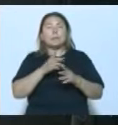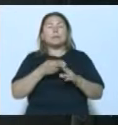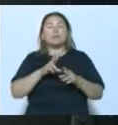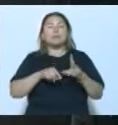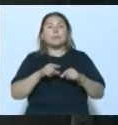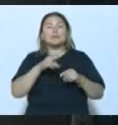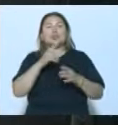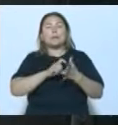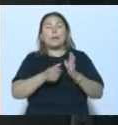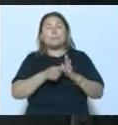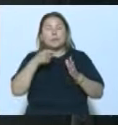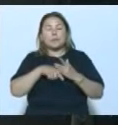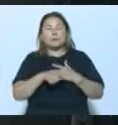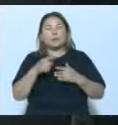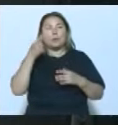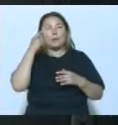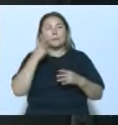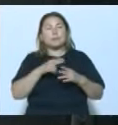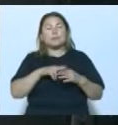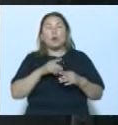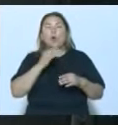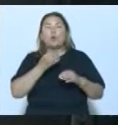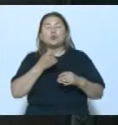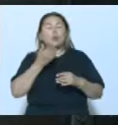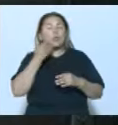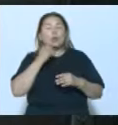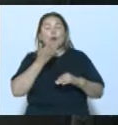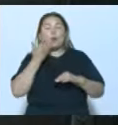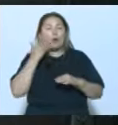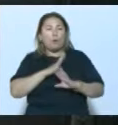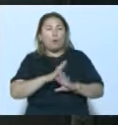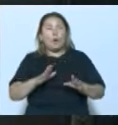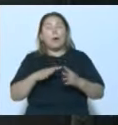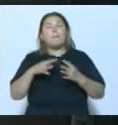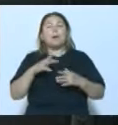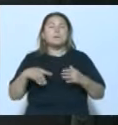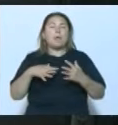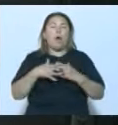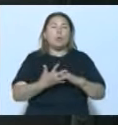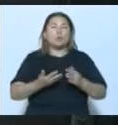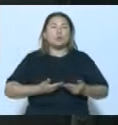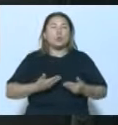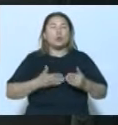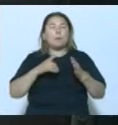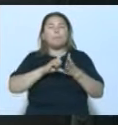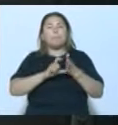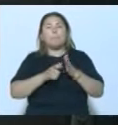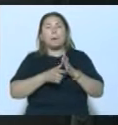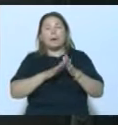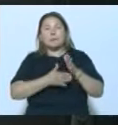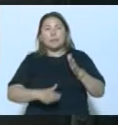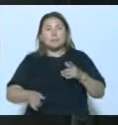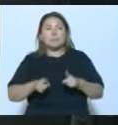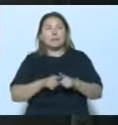кішігірім кабинетте болярсыз. Алайда ол, олай емес. Бұл мұнайлы ауданы Маңғыстау ауылындағы тұрғын үйдің подъезді. Мұнда